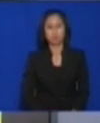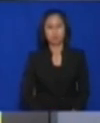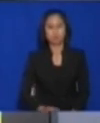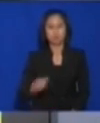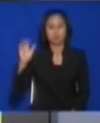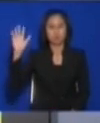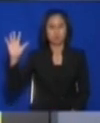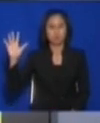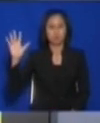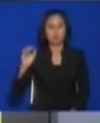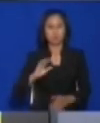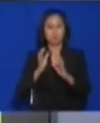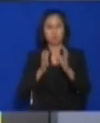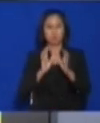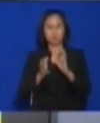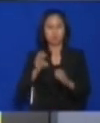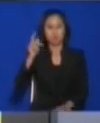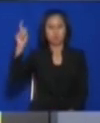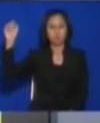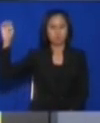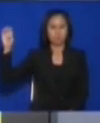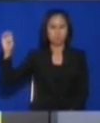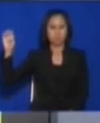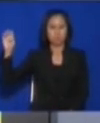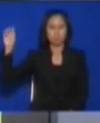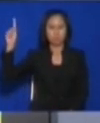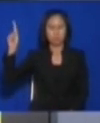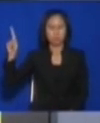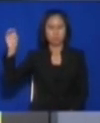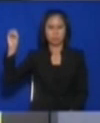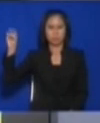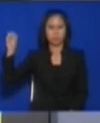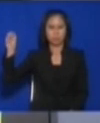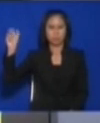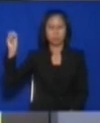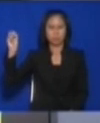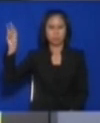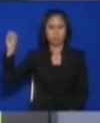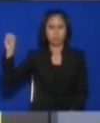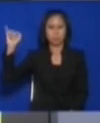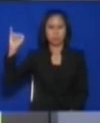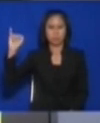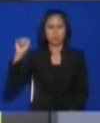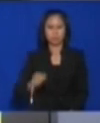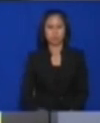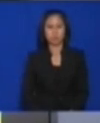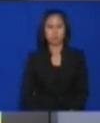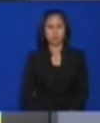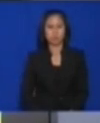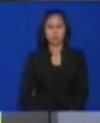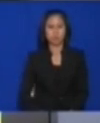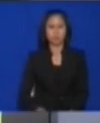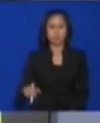6 bebas buta huruf hijaiyah atau mengerti tentang Alquran 7 peningkatan BLK untuk pengembangan